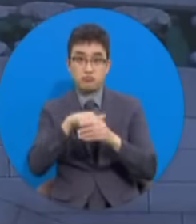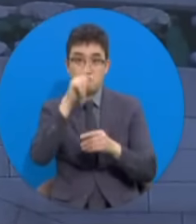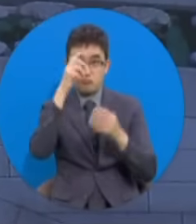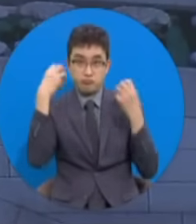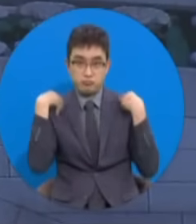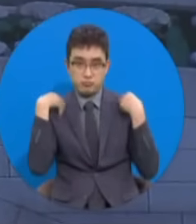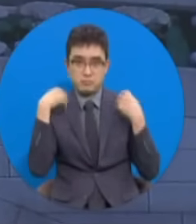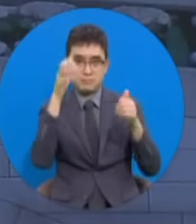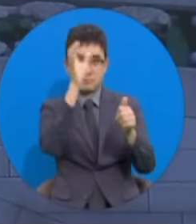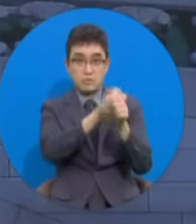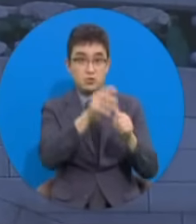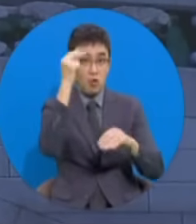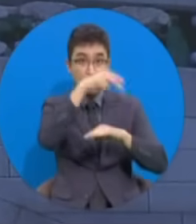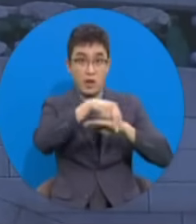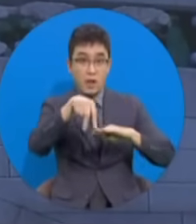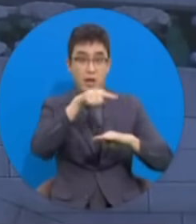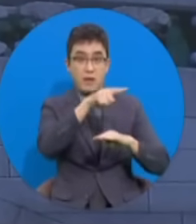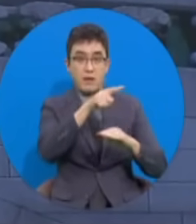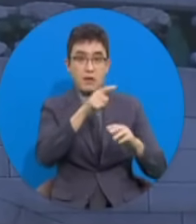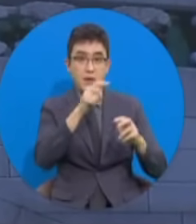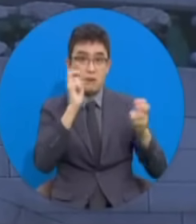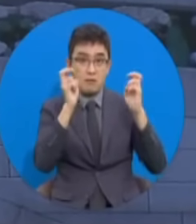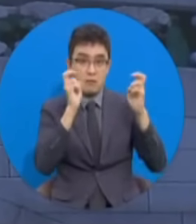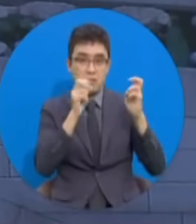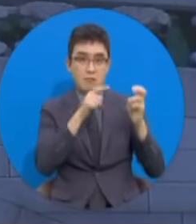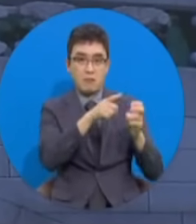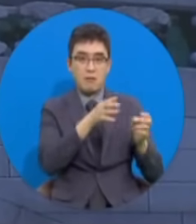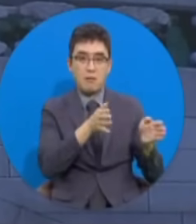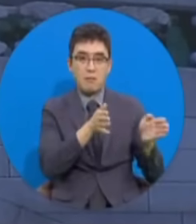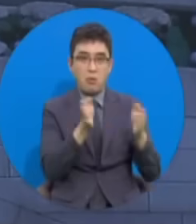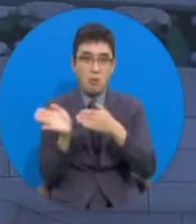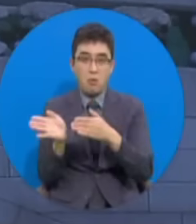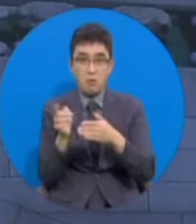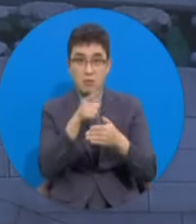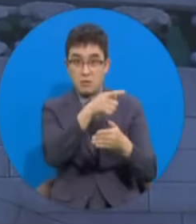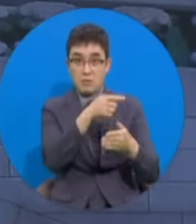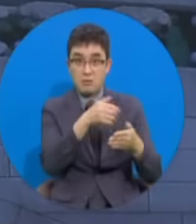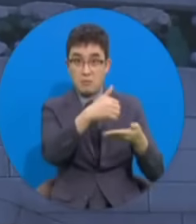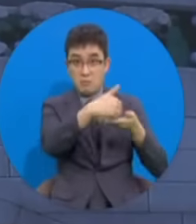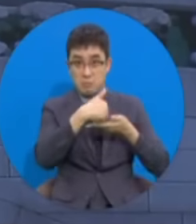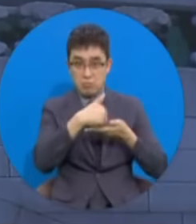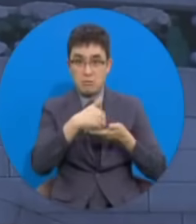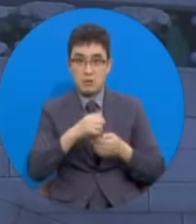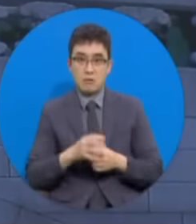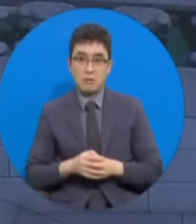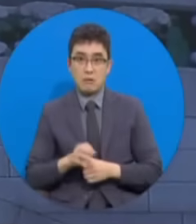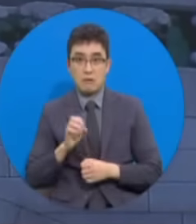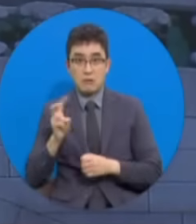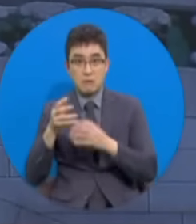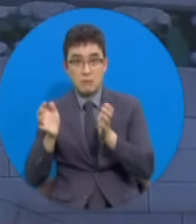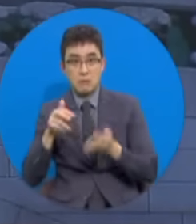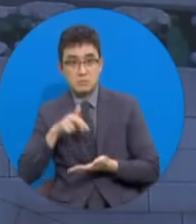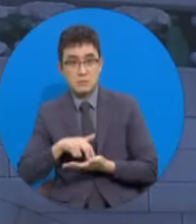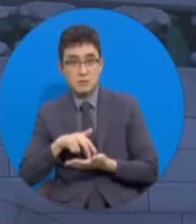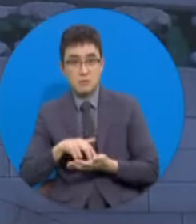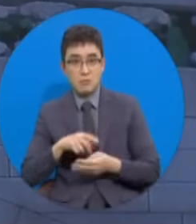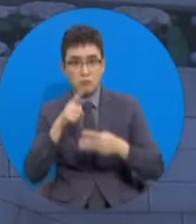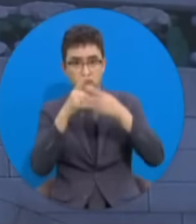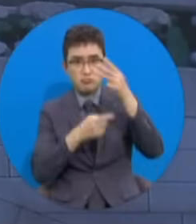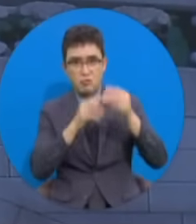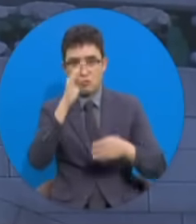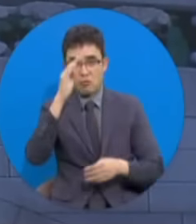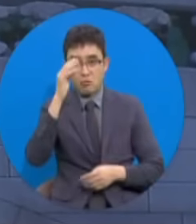이 고속도로 변경 대안을 제시했다라는 사실이 드러나자 야권 일각에서는 야, 이 용역 업체한테 윤석열